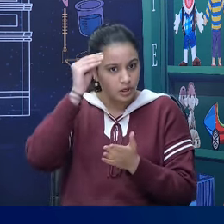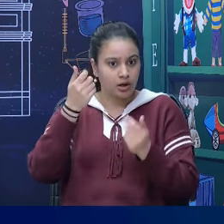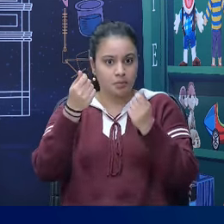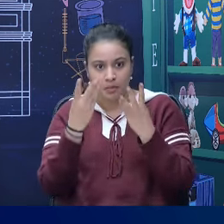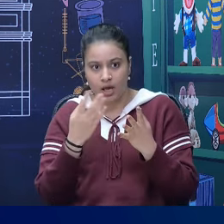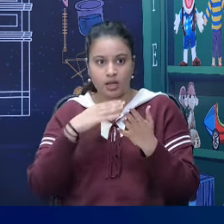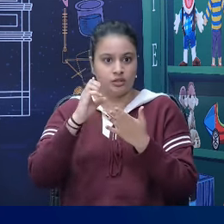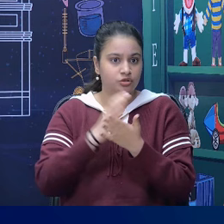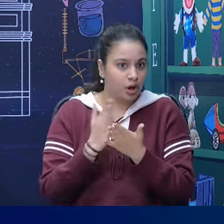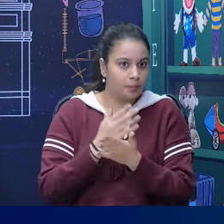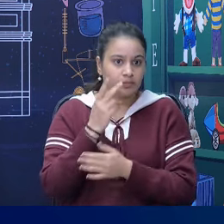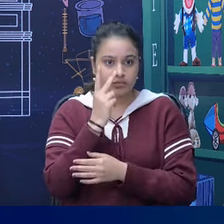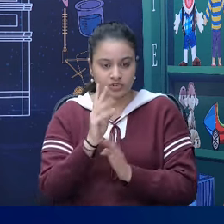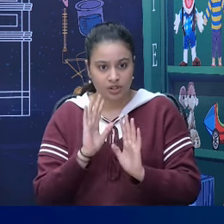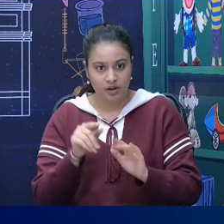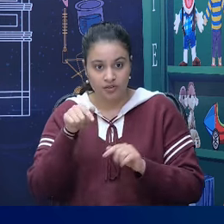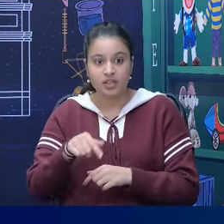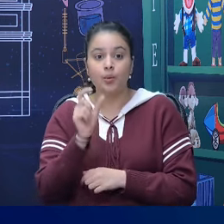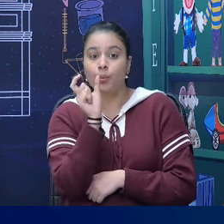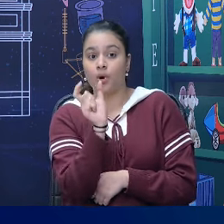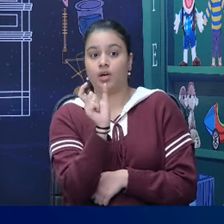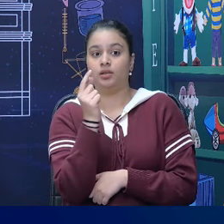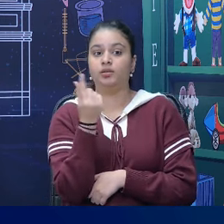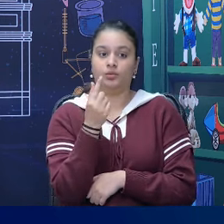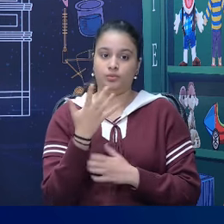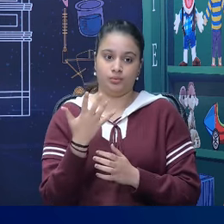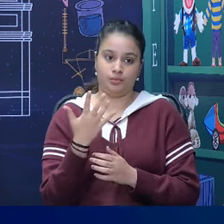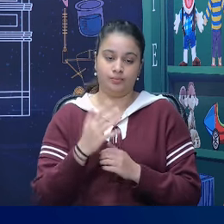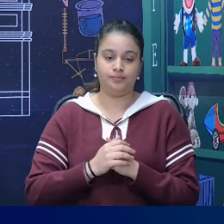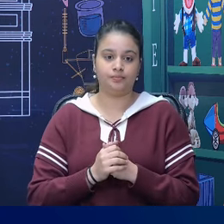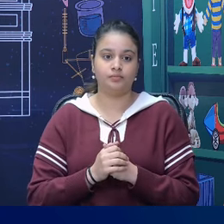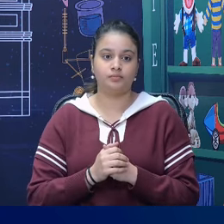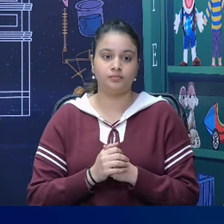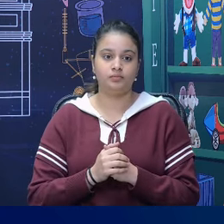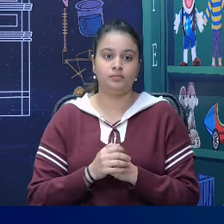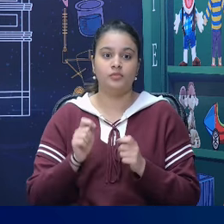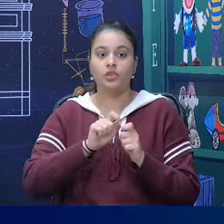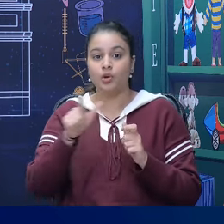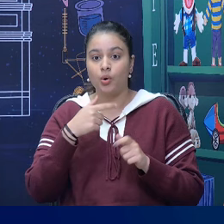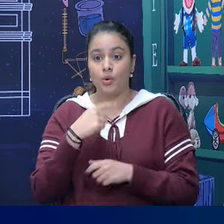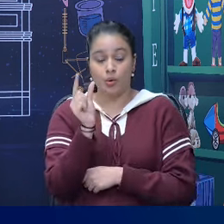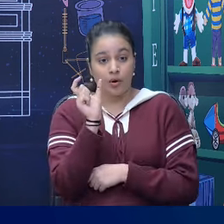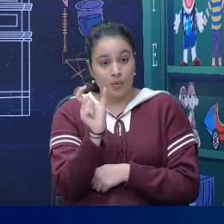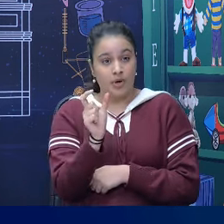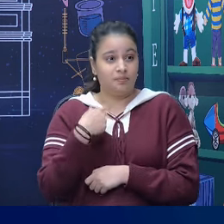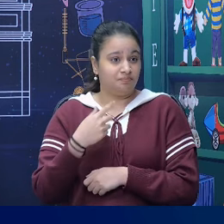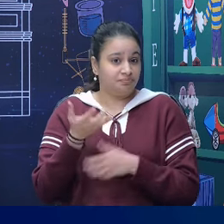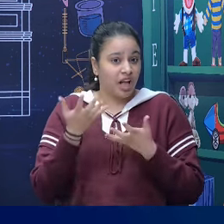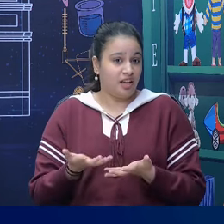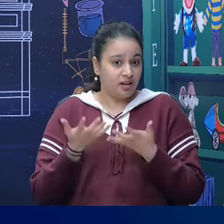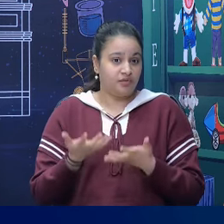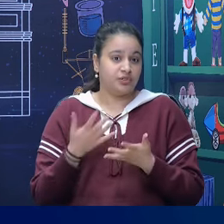चैप्टर्स देखे उसमें यह शब्द नहीं आया था पॉलिनो मियल तो उनके लिए लग रहा है कि ये शायद भारी भरकम शब्द है